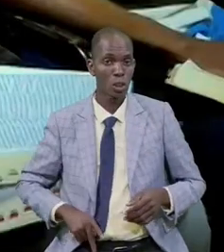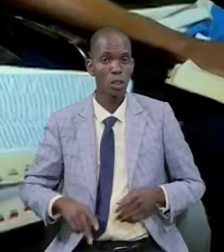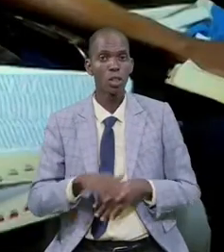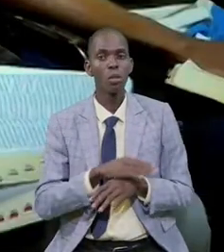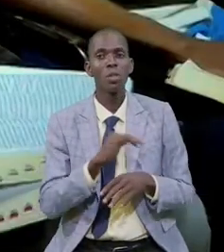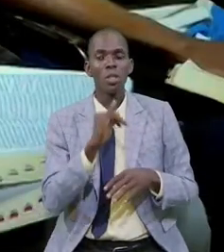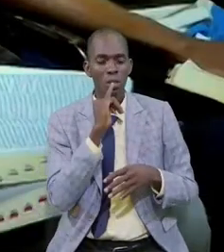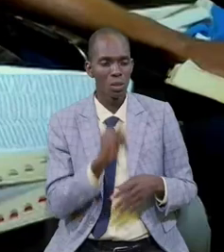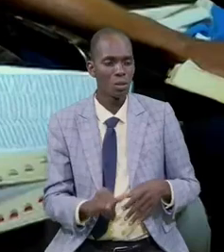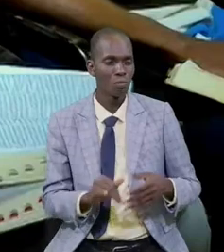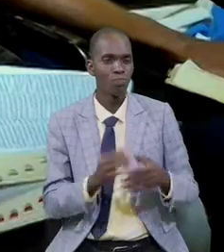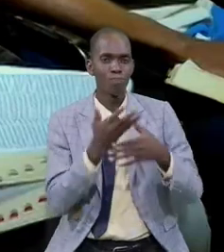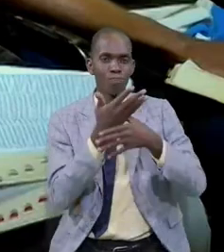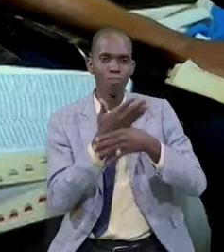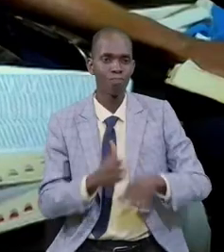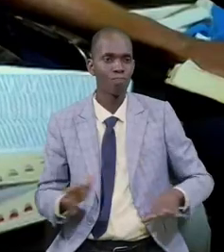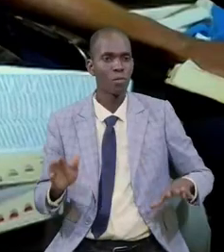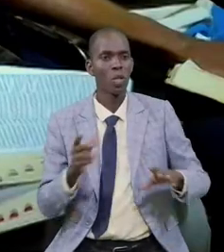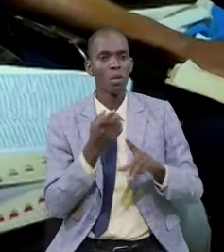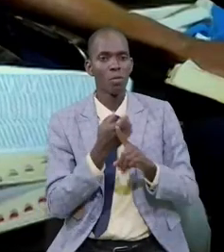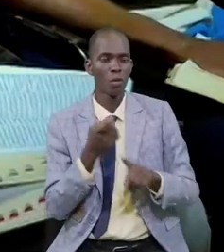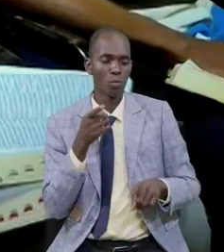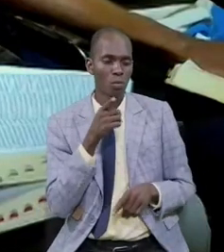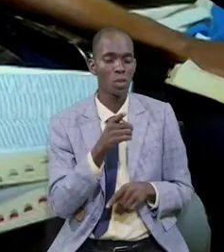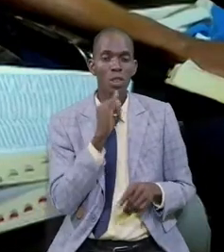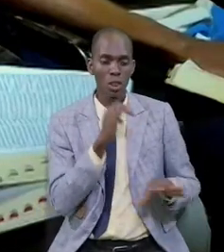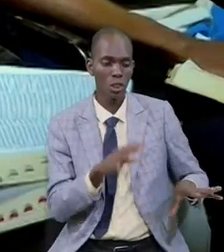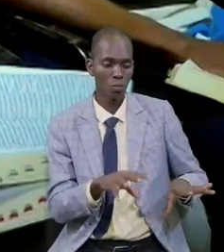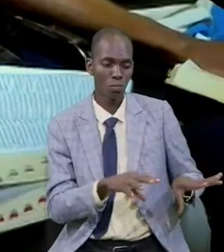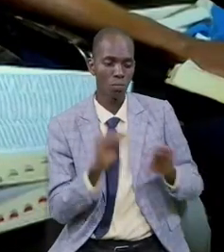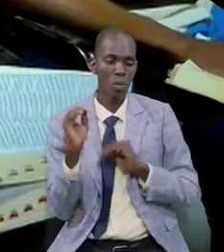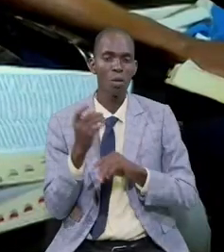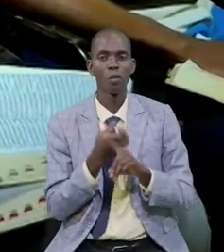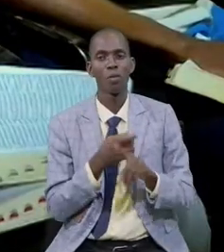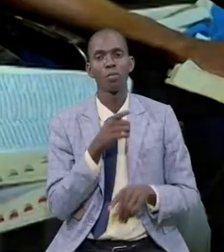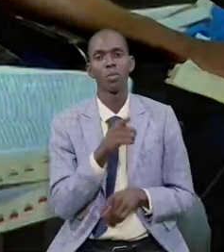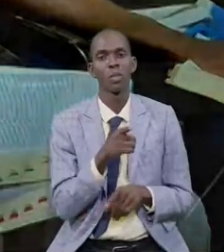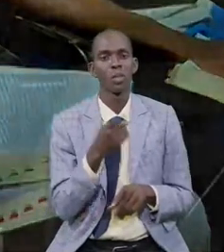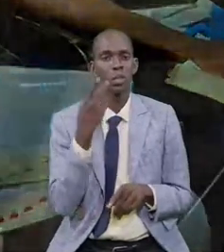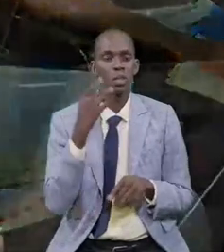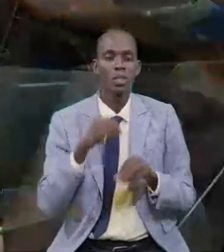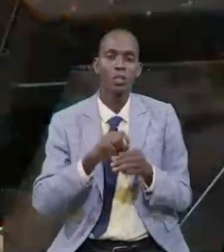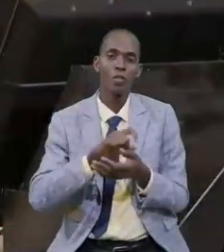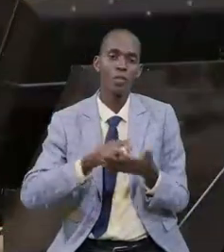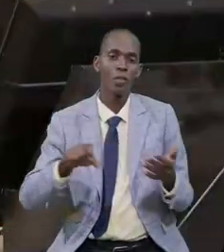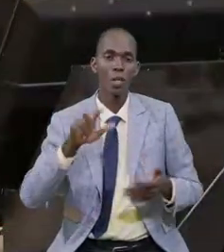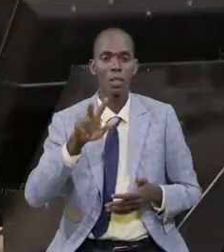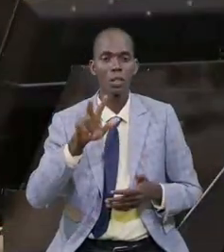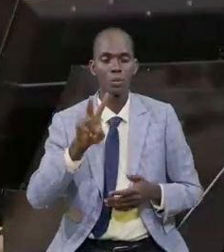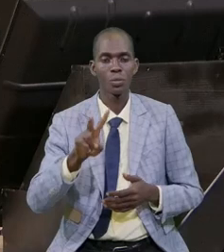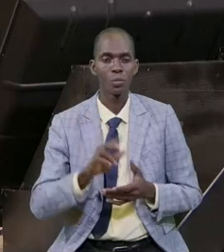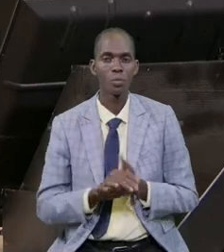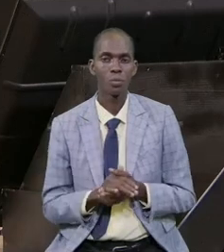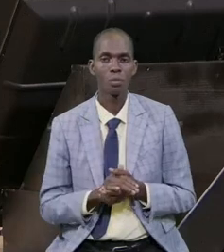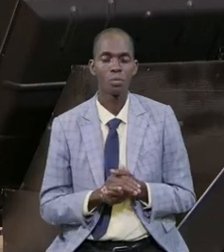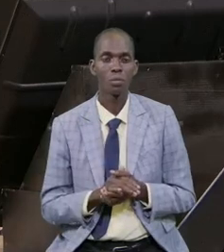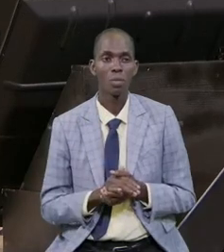t'enlever le royaume. Nous allons au verset 32. 32 dit,